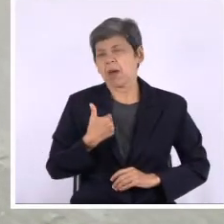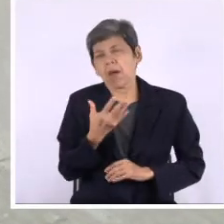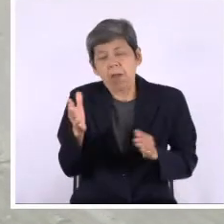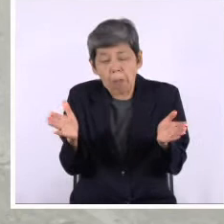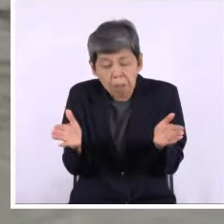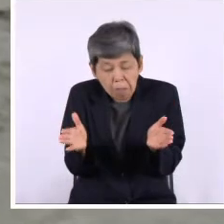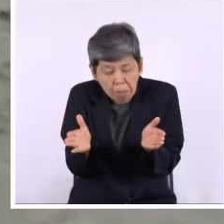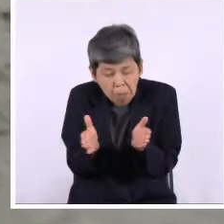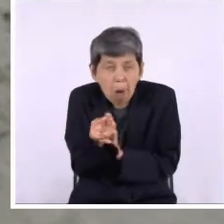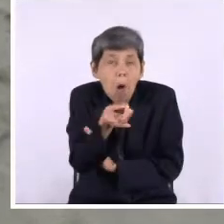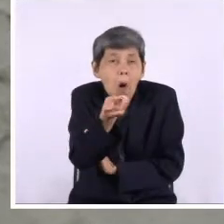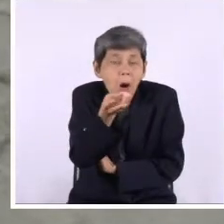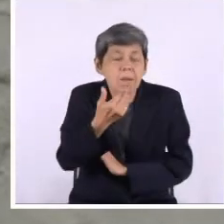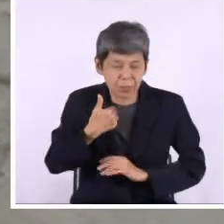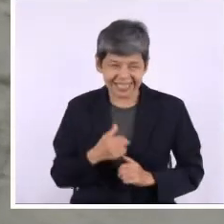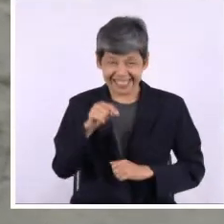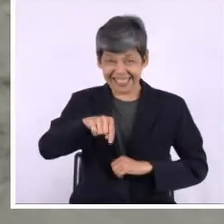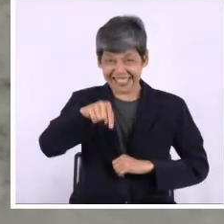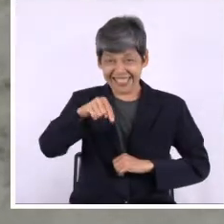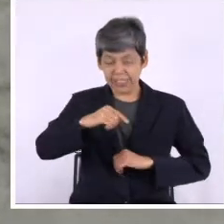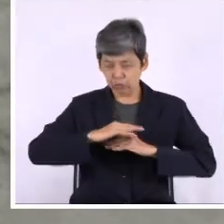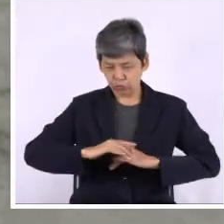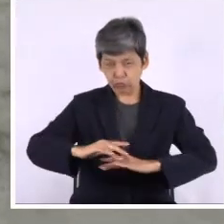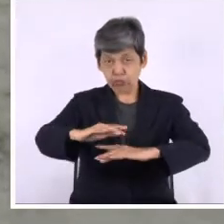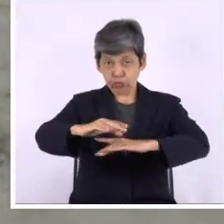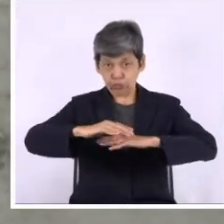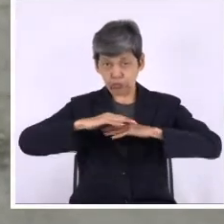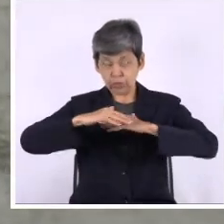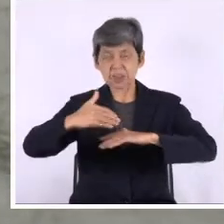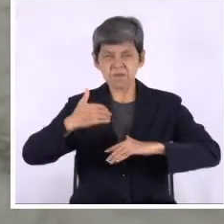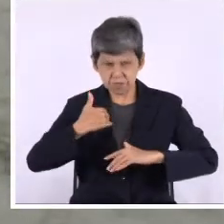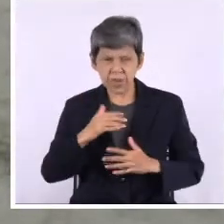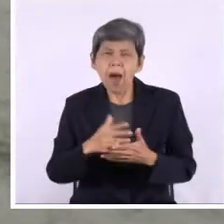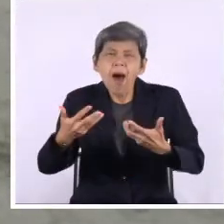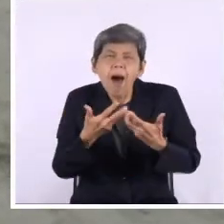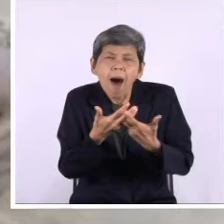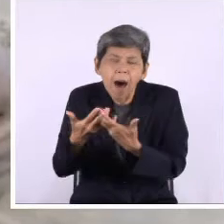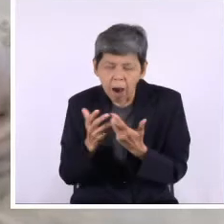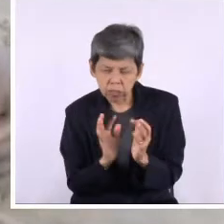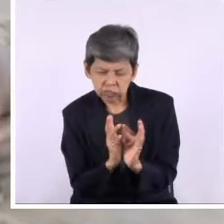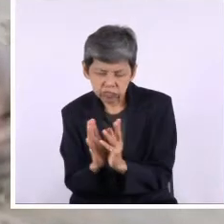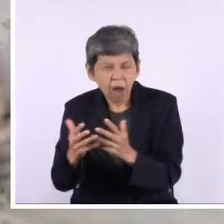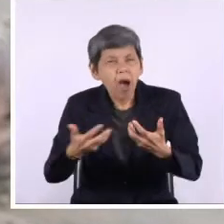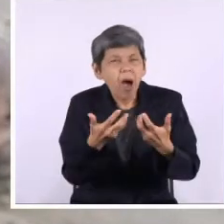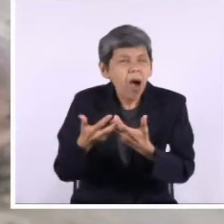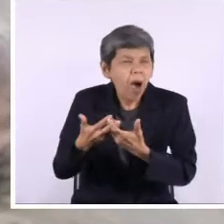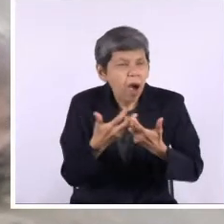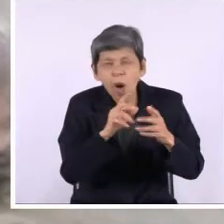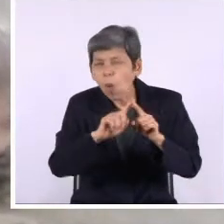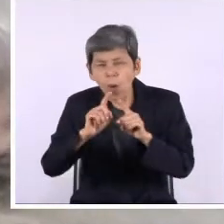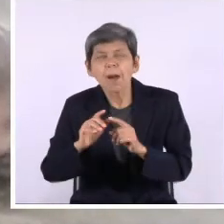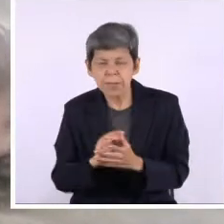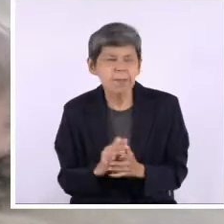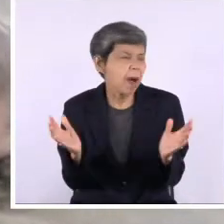น้อยมากแล้วเขาบอกว่าจุดเนี้ยตรงแหลมโต๊ะว่ามันจะมีหญ้าทะเลช่วงหญ้ามะกรูดย่าง